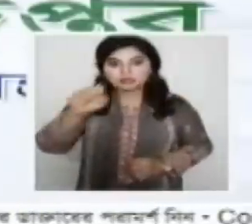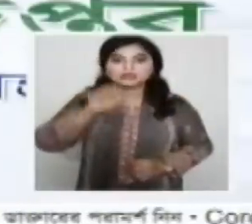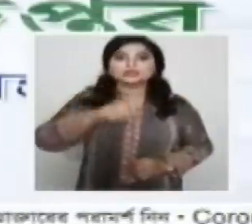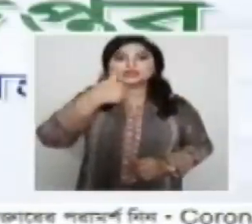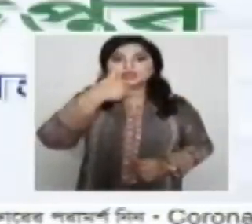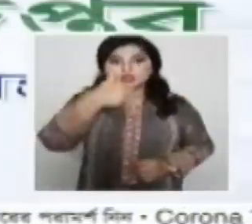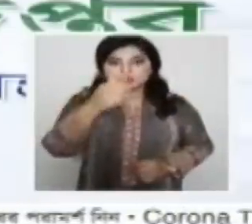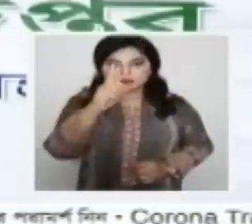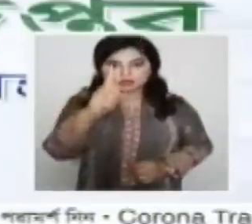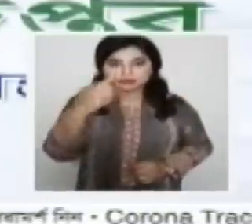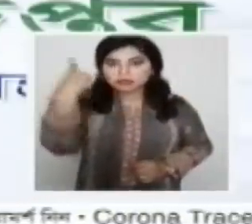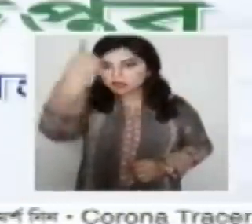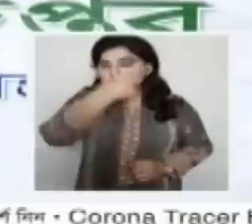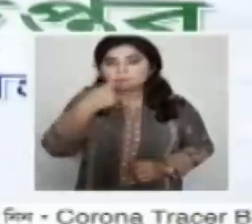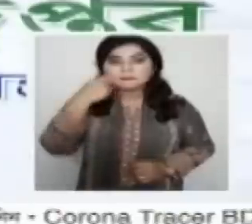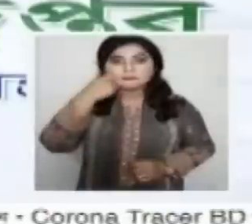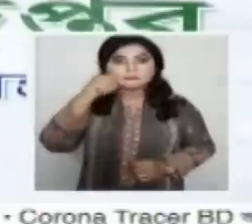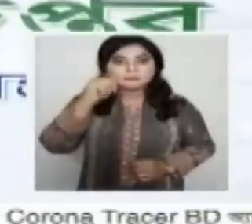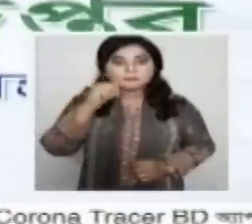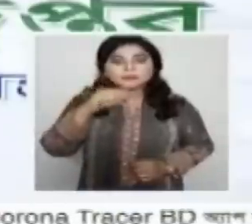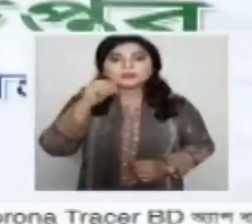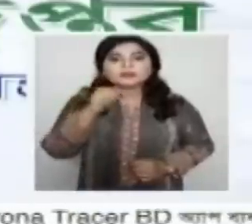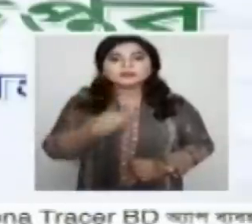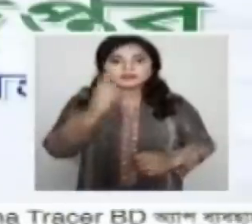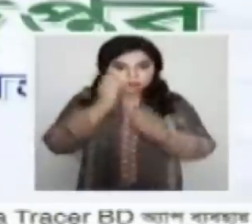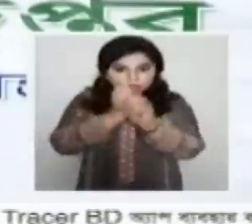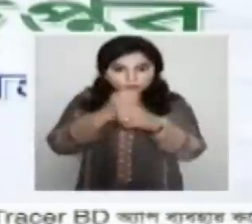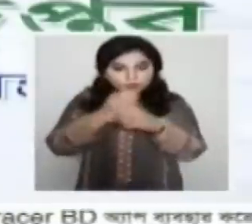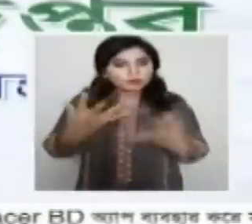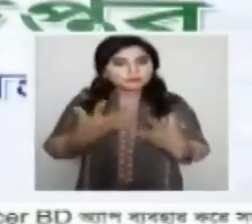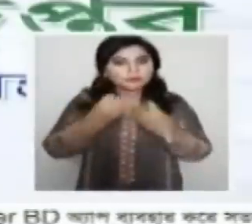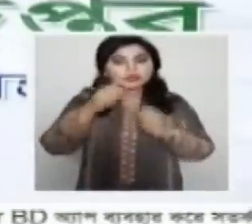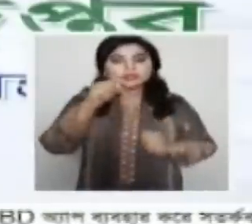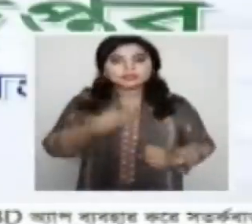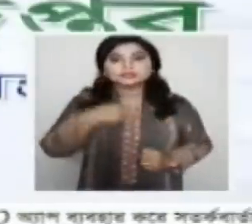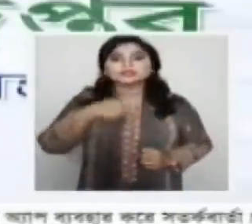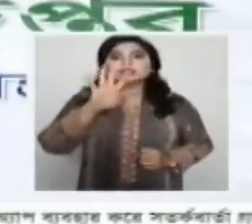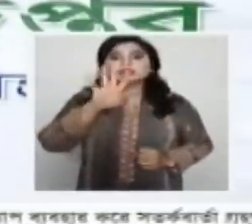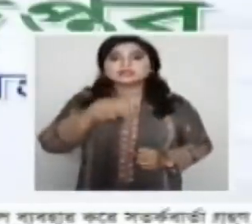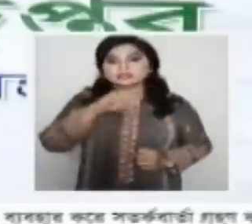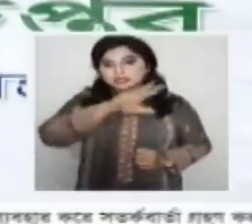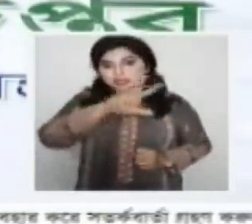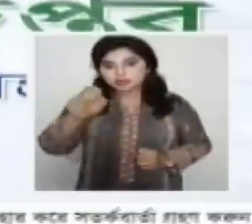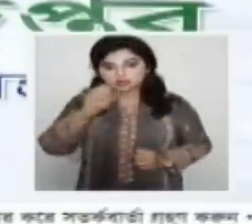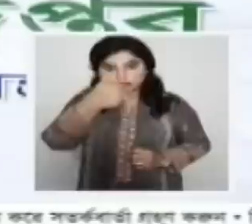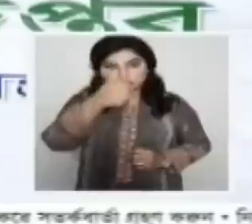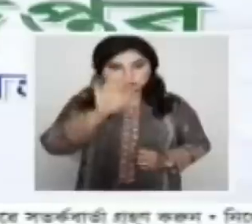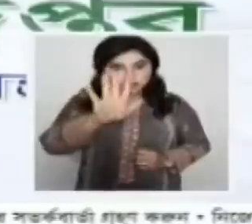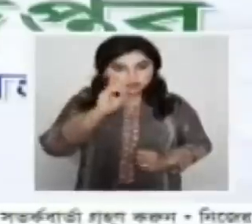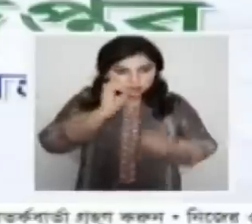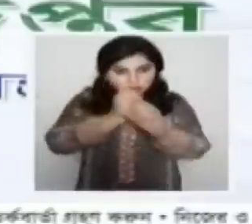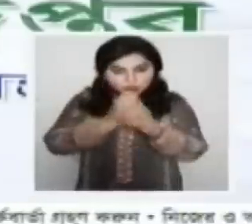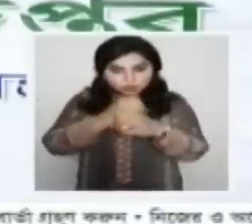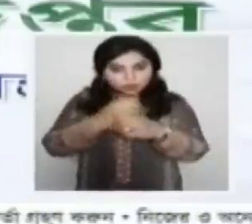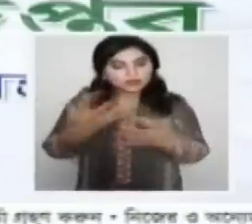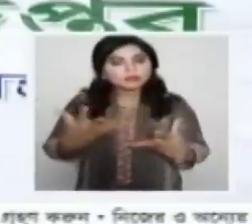নমুনা পরীক্ষা হয়েছে তাতে শনাক্ত হয়েছে 3862 জন এবং এ পর্যন্ত শনাক্ত